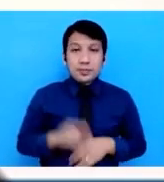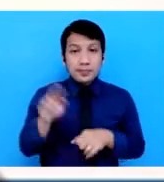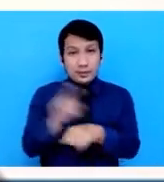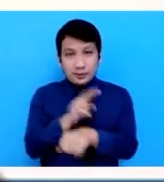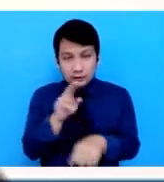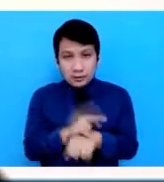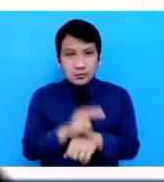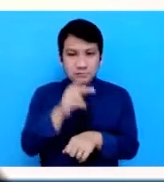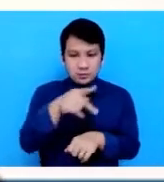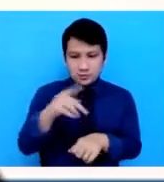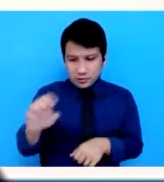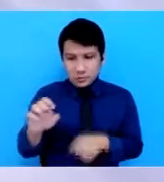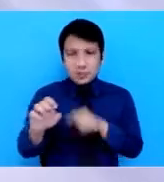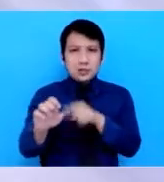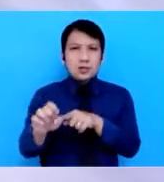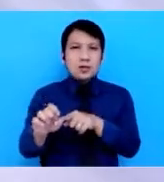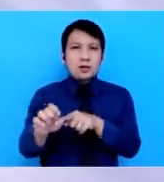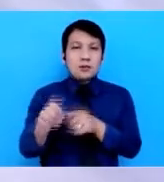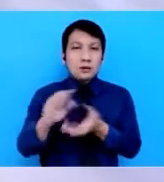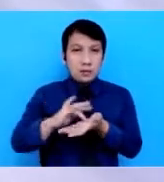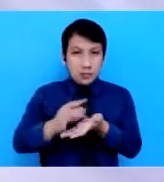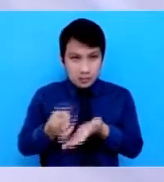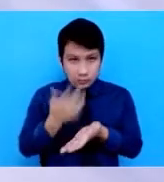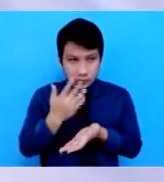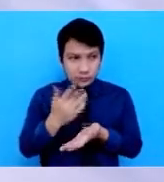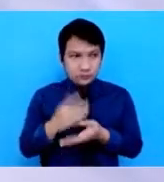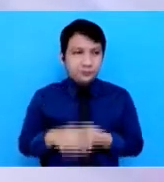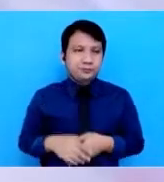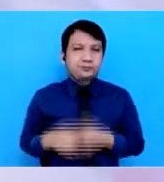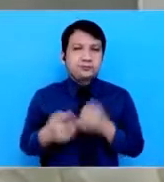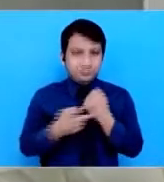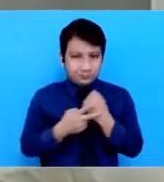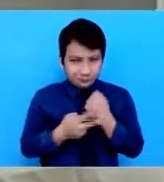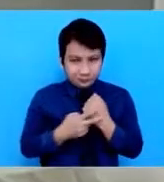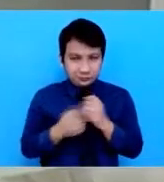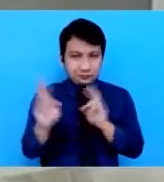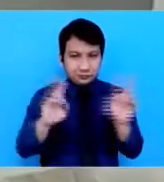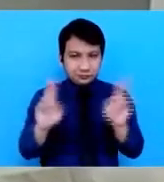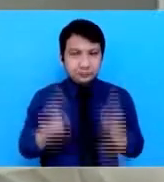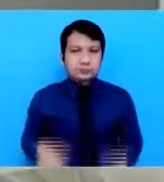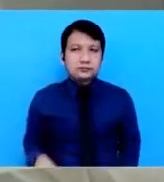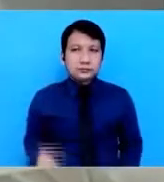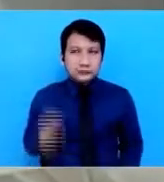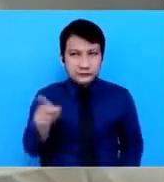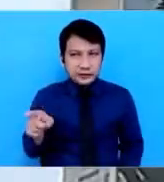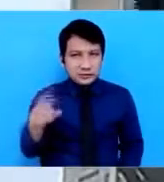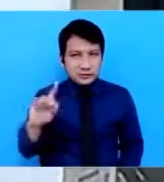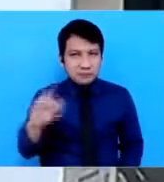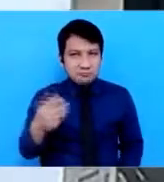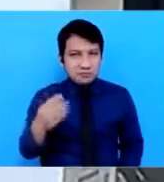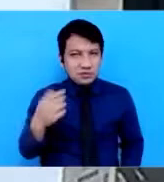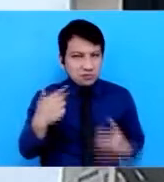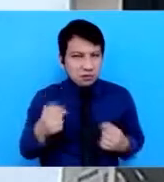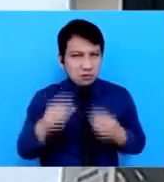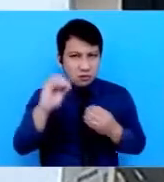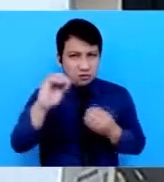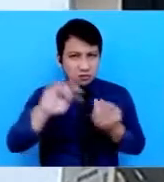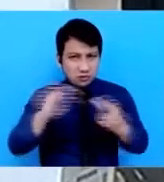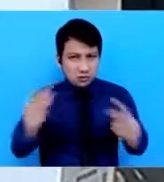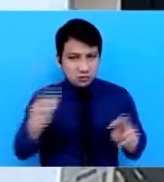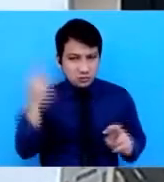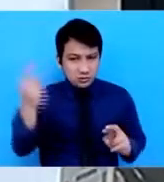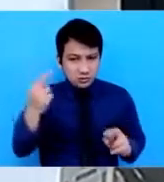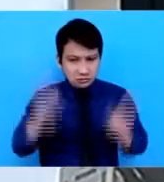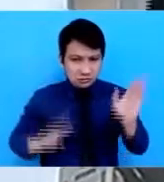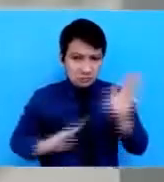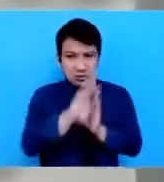PPE, yung mga gamot. Hindi pa naman konkretong masabi ng health experts kung Omicron na nga ang sanhi ng mga pagtaas ng